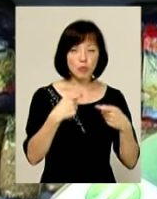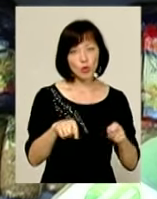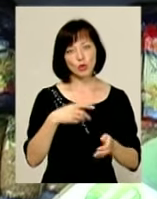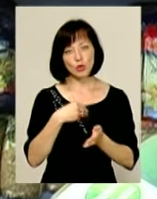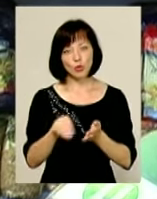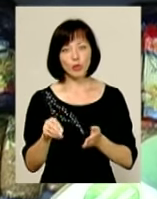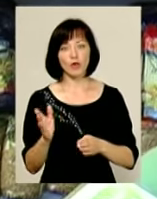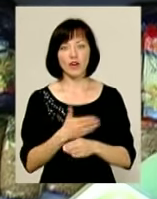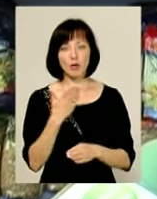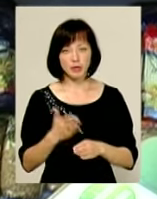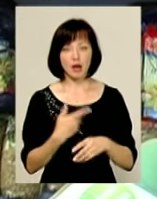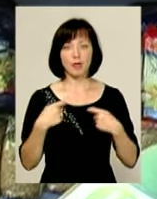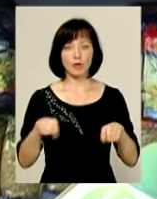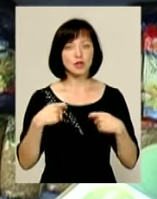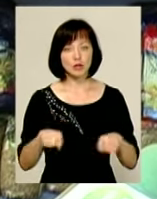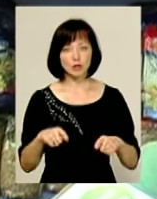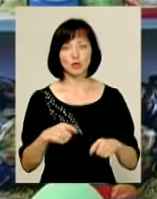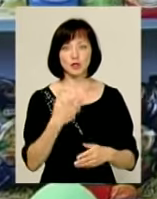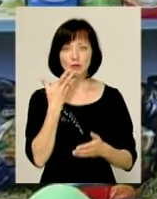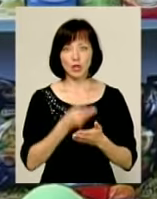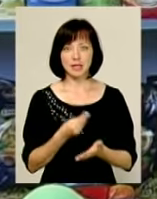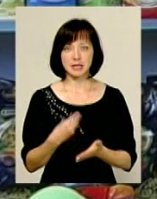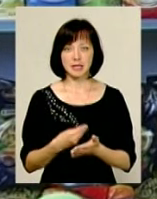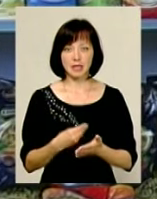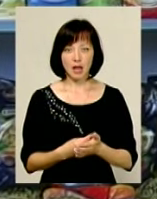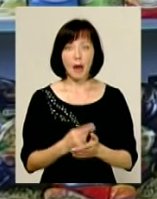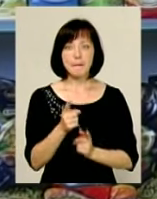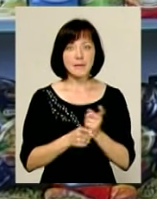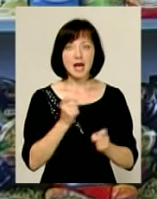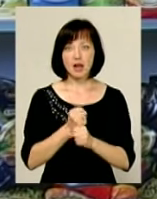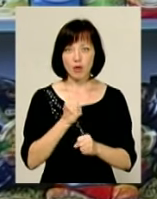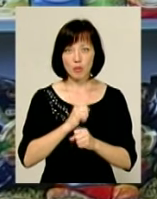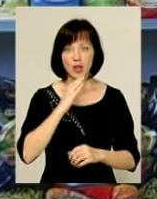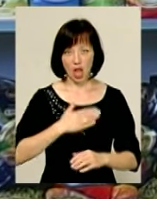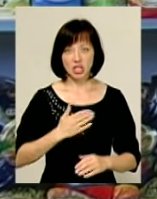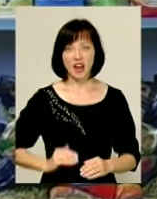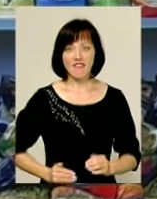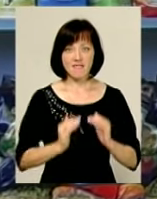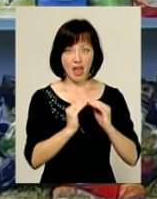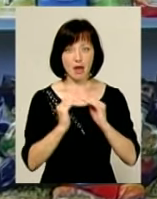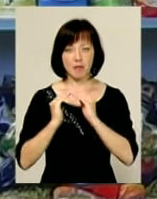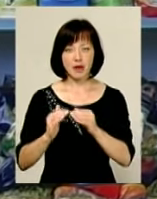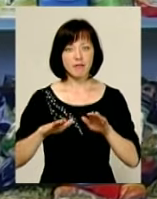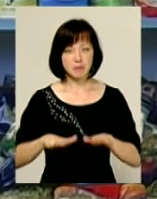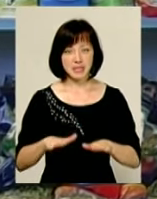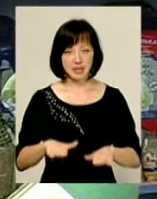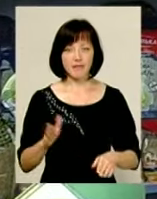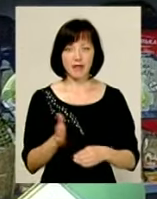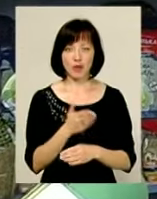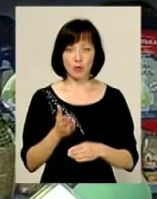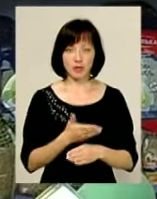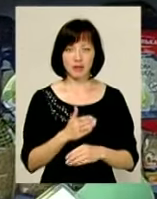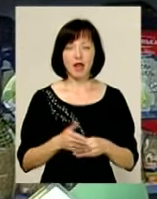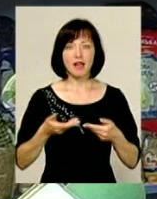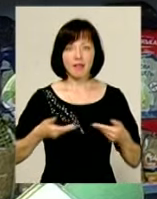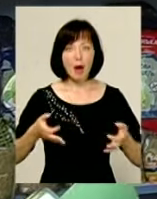в виробника і продаю собі по своїйці. І вона перероблена, але наших фермерів, наших місцевих виробників. Це